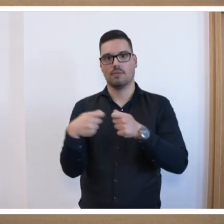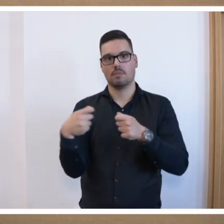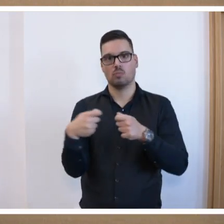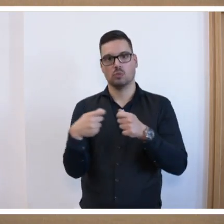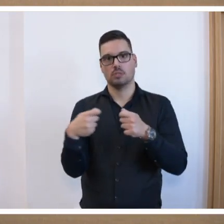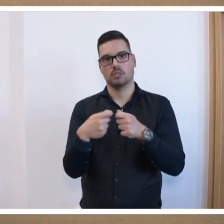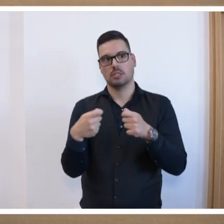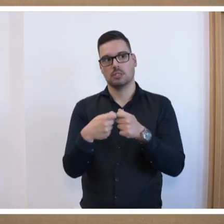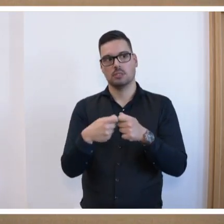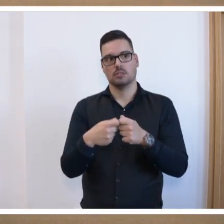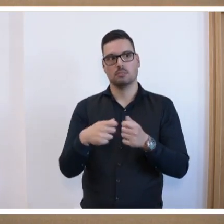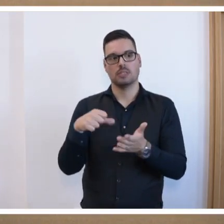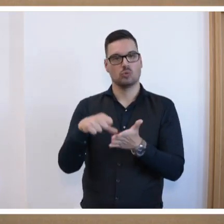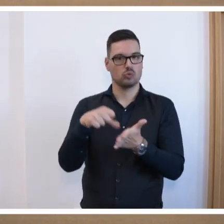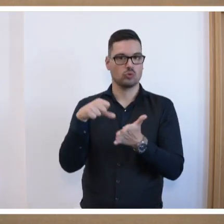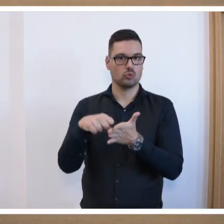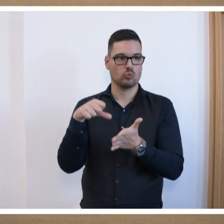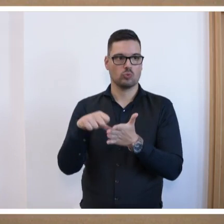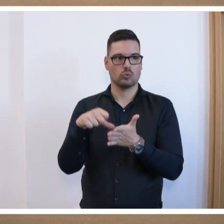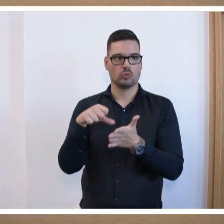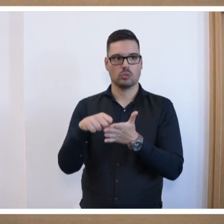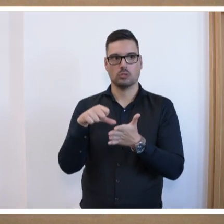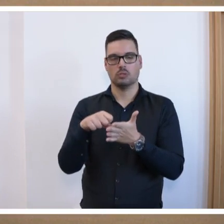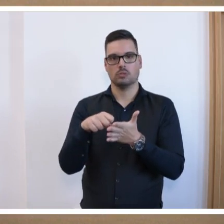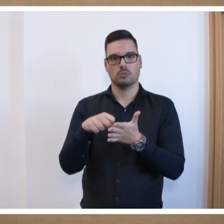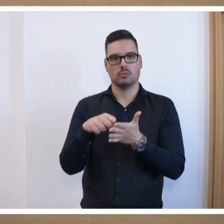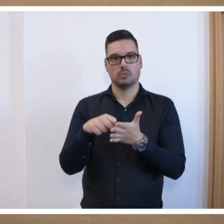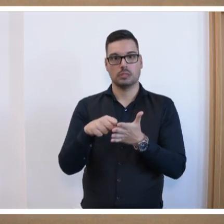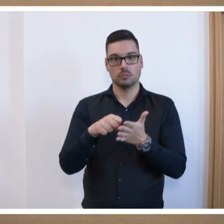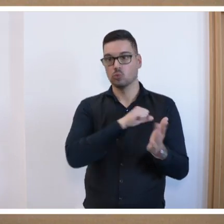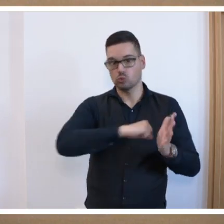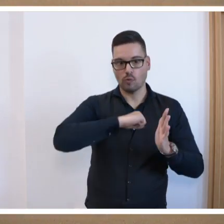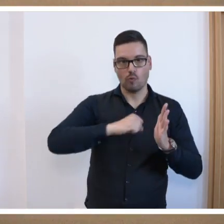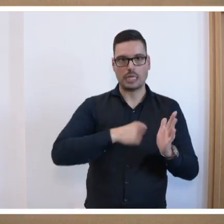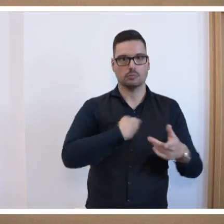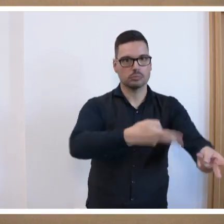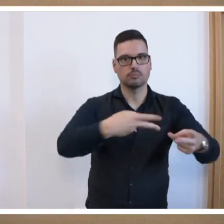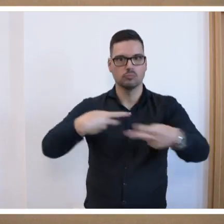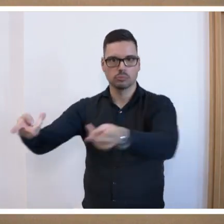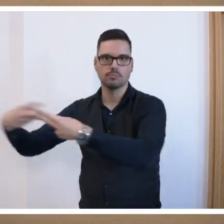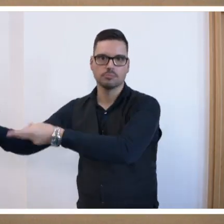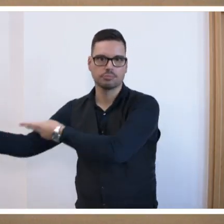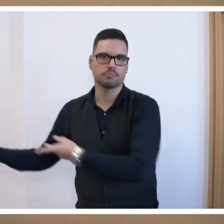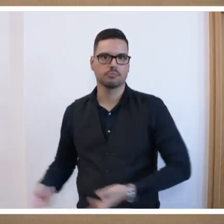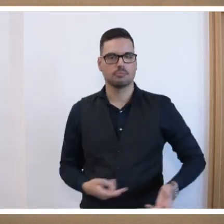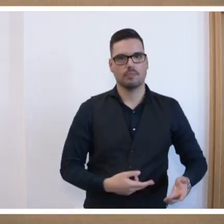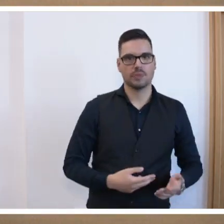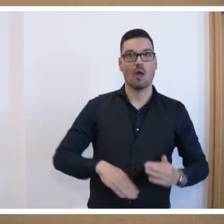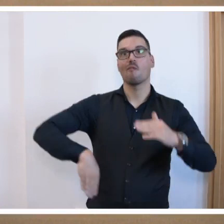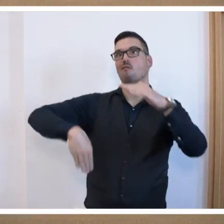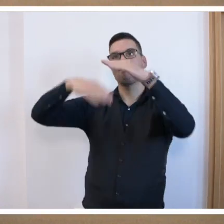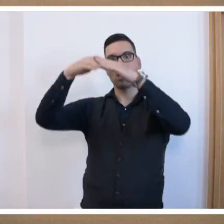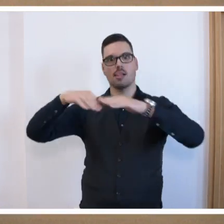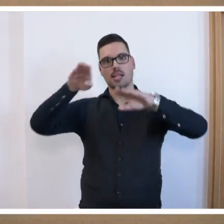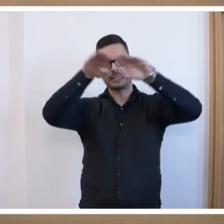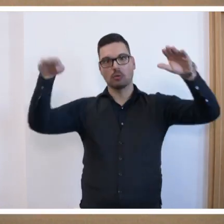zunehmendem zeitlichen Druck, die Sendungen zeitnah oder sogar just in time zuzustellen. Bis an die Decke beladene